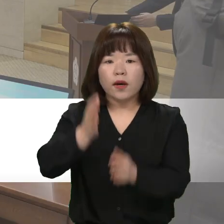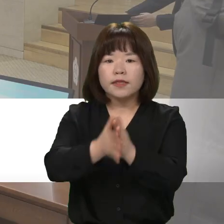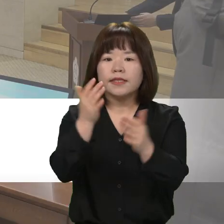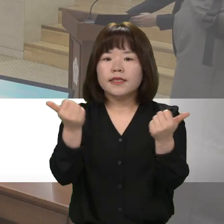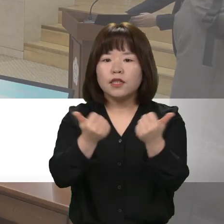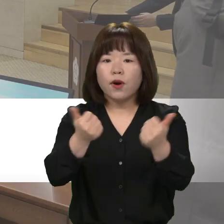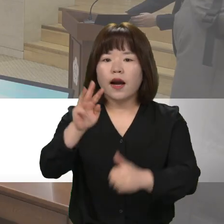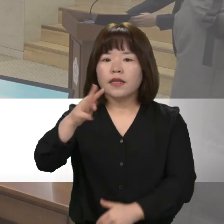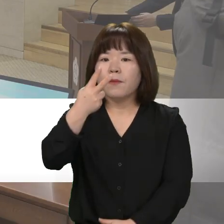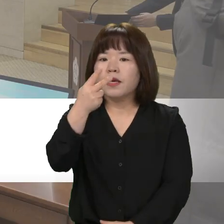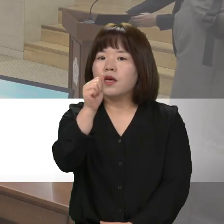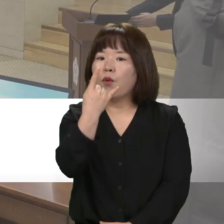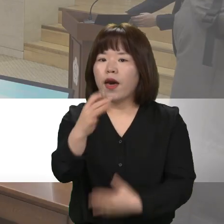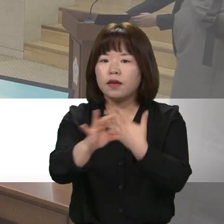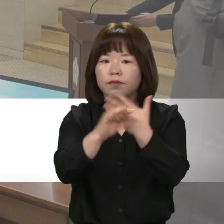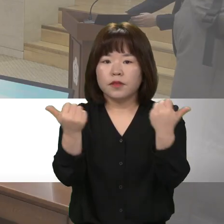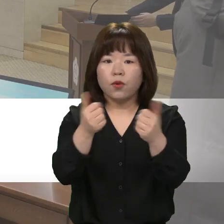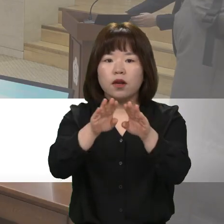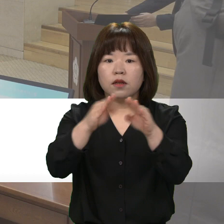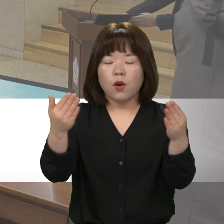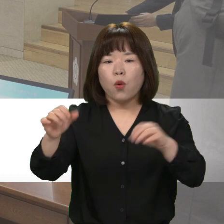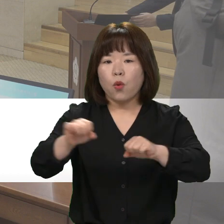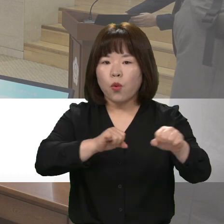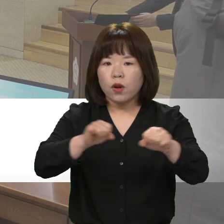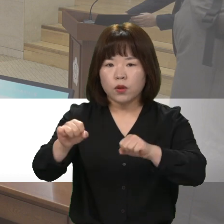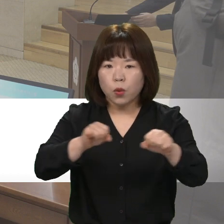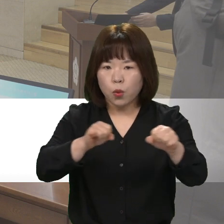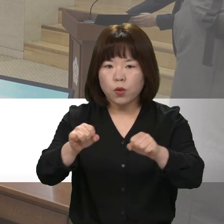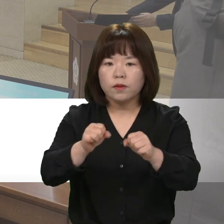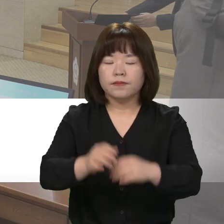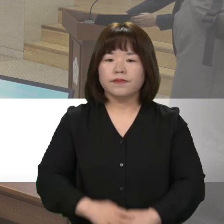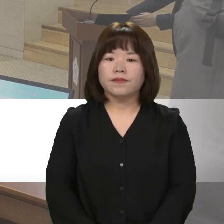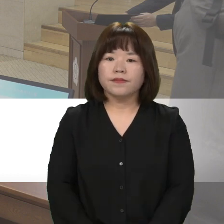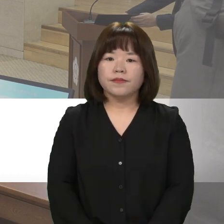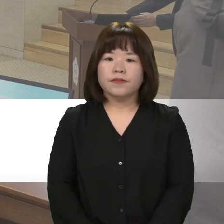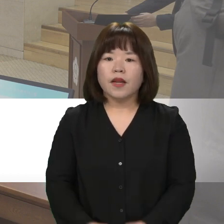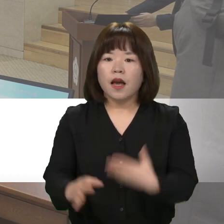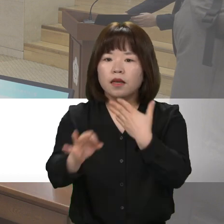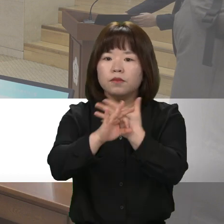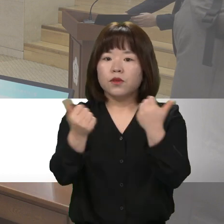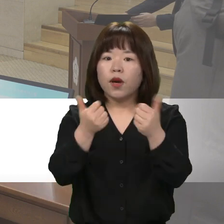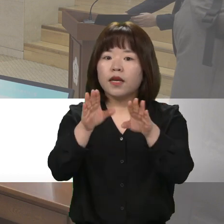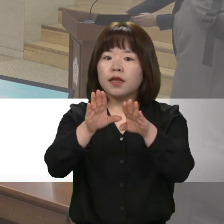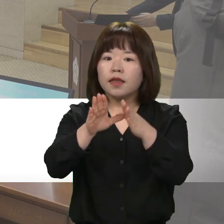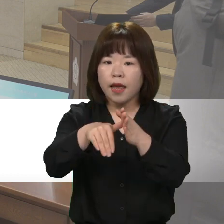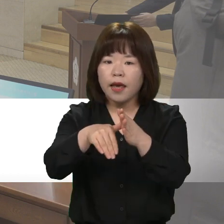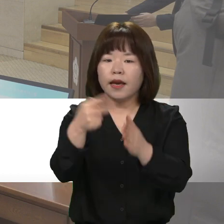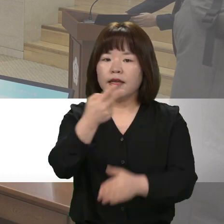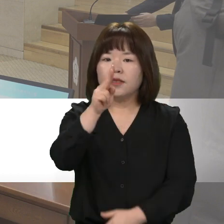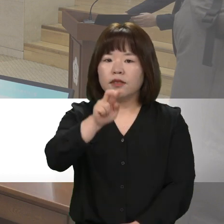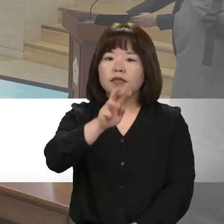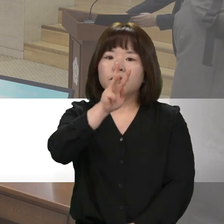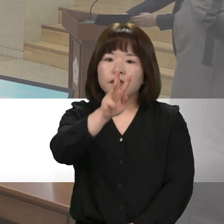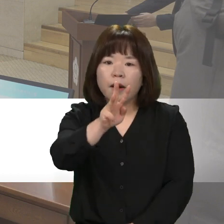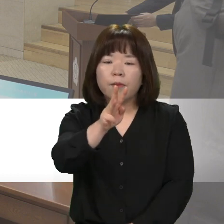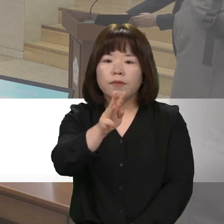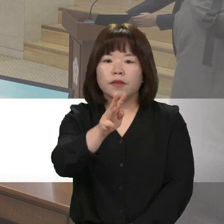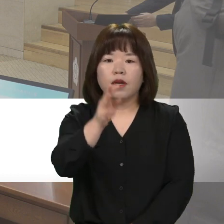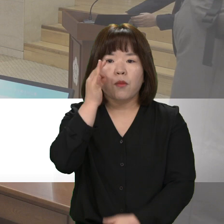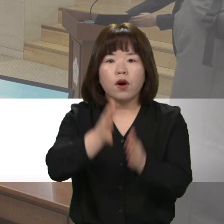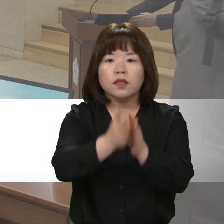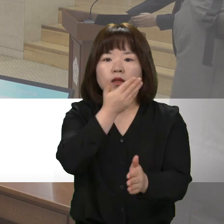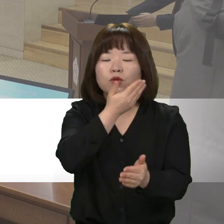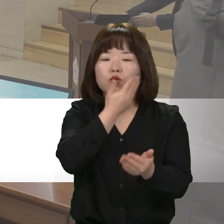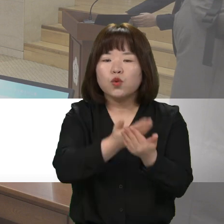포항시 회가 제302회 임시회를 열고 의정활동을 펼쳤습니다 이번 임시회에서 시의회는 2023년 포항시